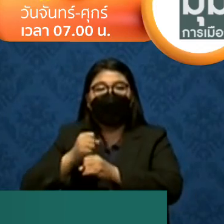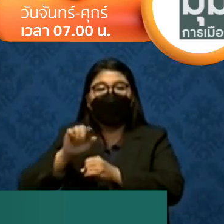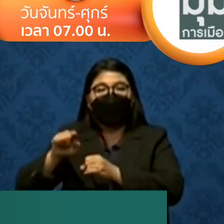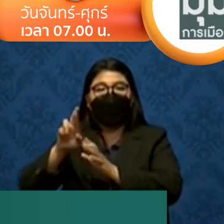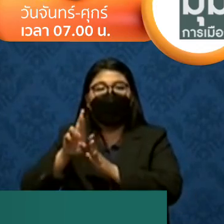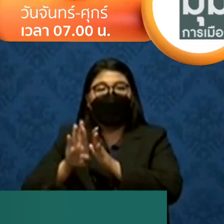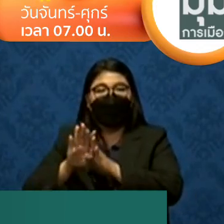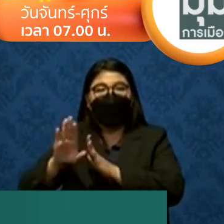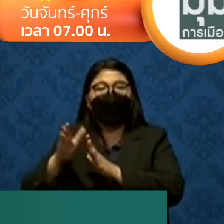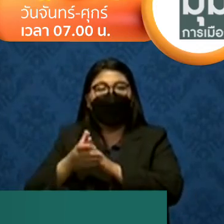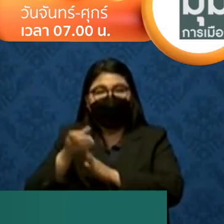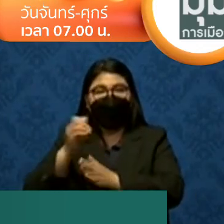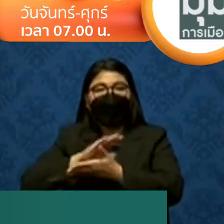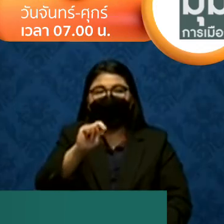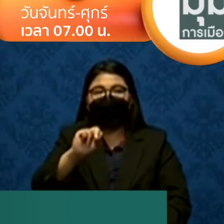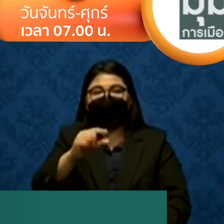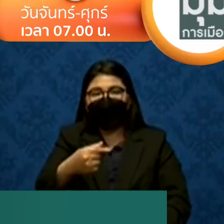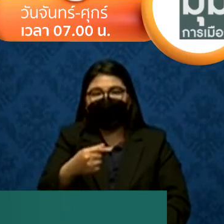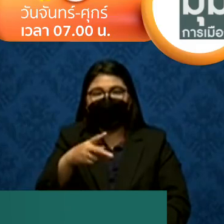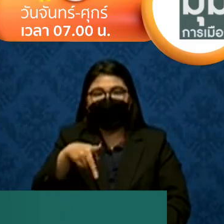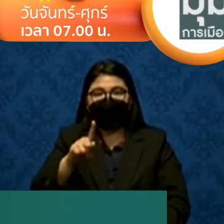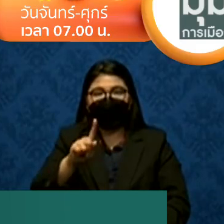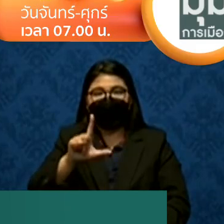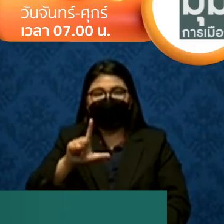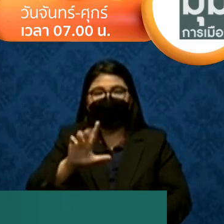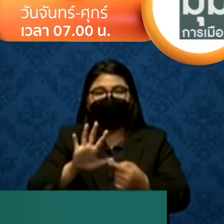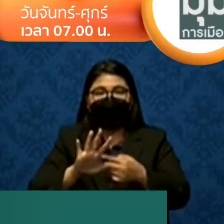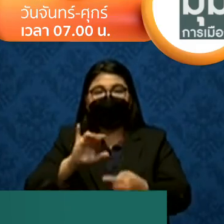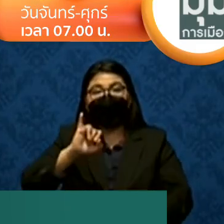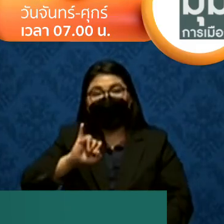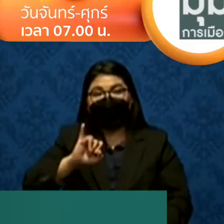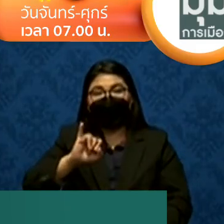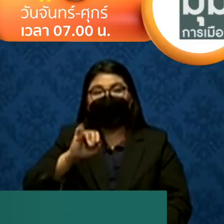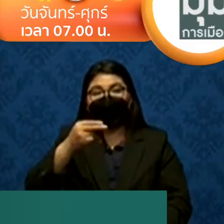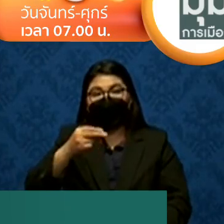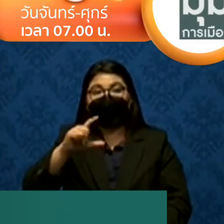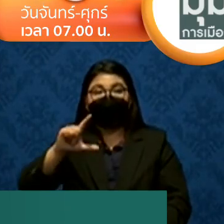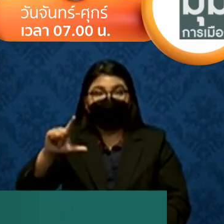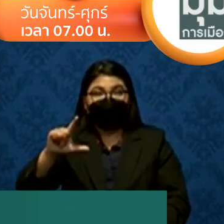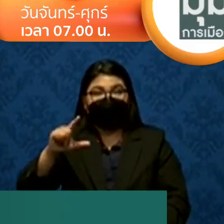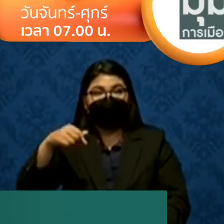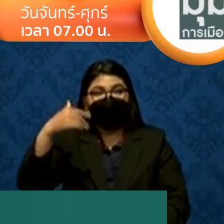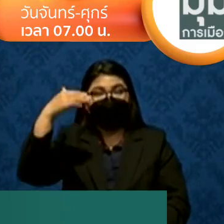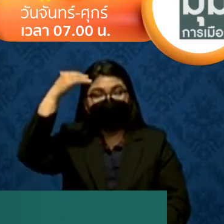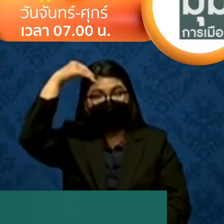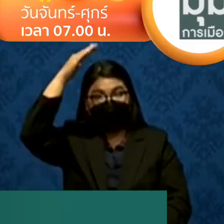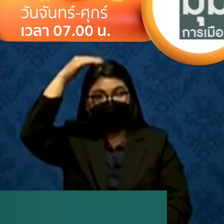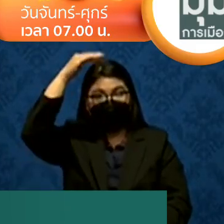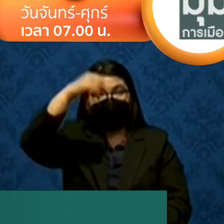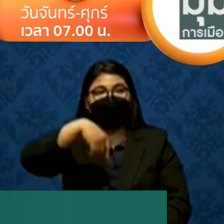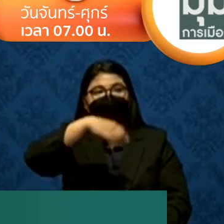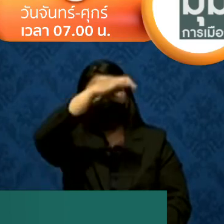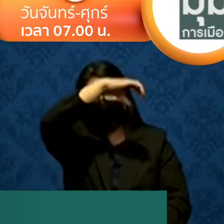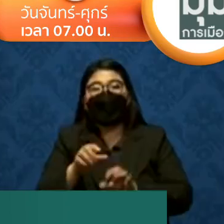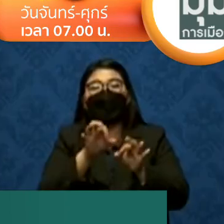มเนี่ยได้มีข้อท้วงติงไปหลายข้อนะครับแล้วก็ได้ส่งหนังสือตีกลับไปเมื่อวันที่